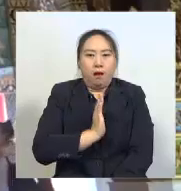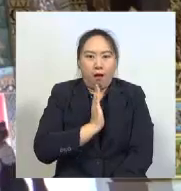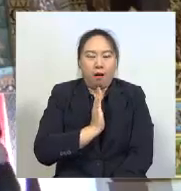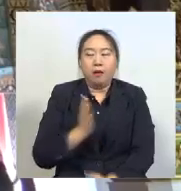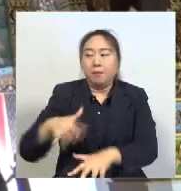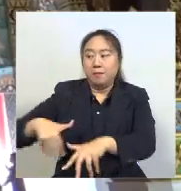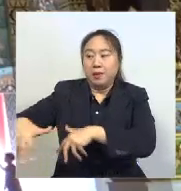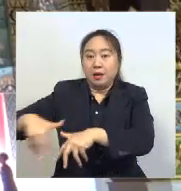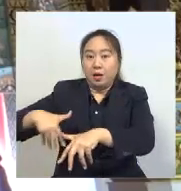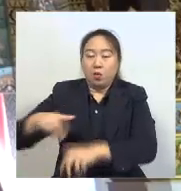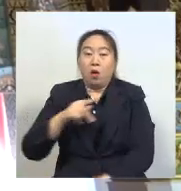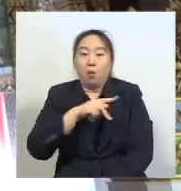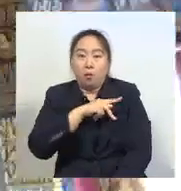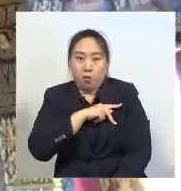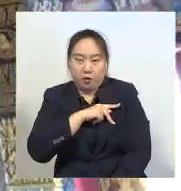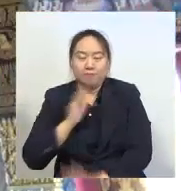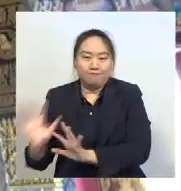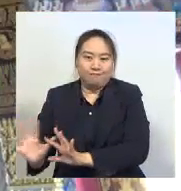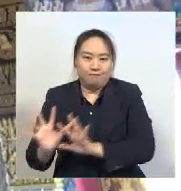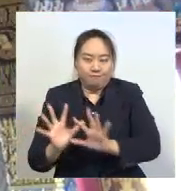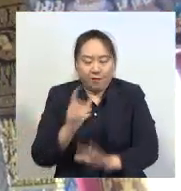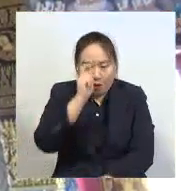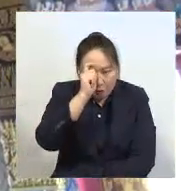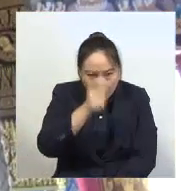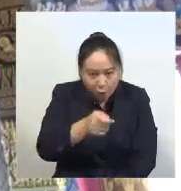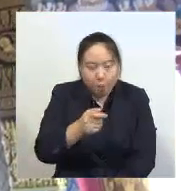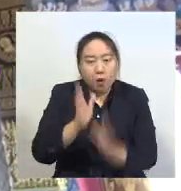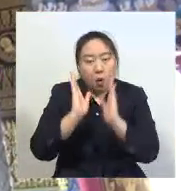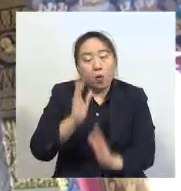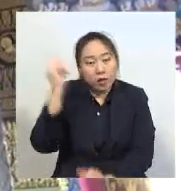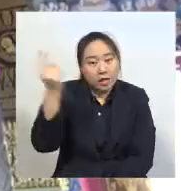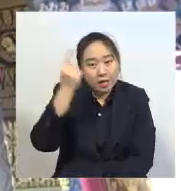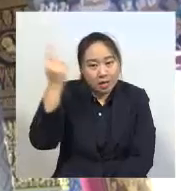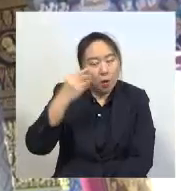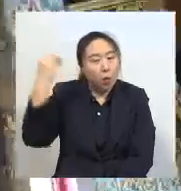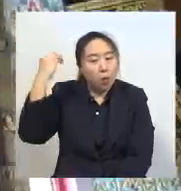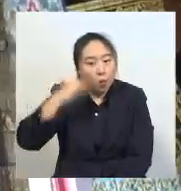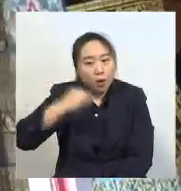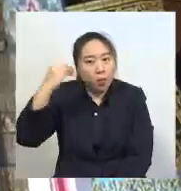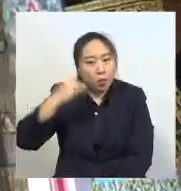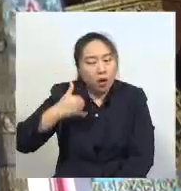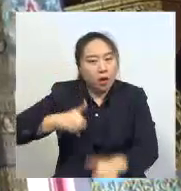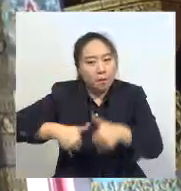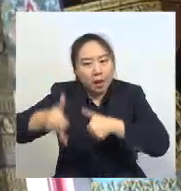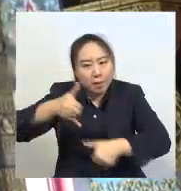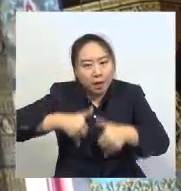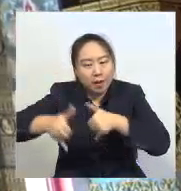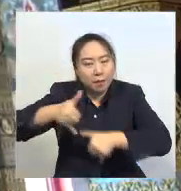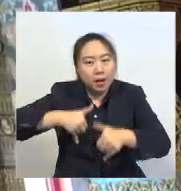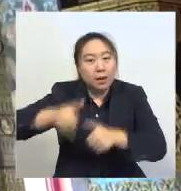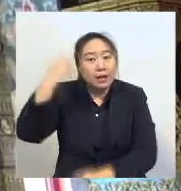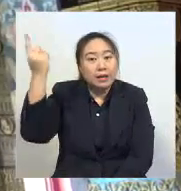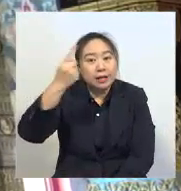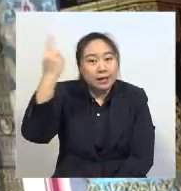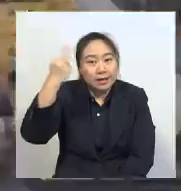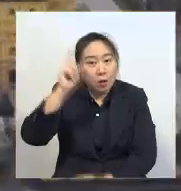ที่เลื่อมใสศรัทธาของชาวพุทธแล้วก็ชาวบ้านรวมถึงบรรดานักท่องเที่ยวแต่ละวันจะมีผู้ที่เข้ามาท่องเที่ยวแล้วก็มาเยี่ยมชม